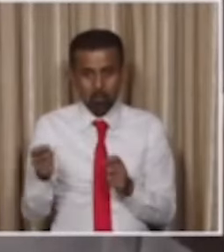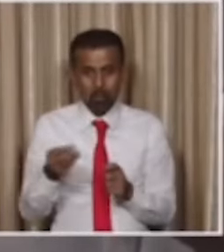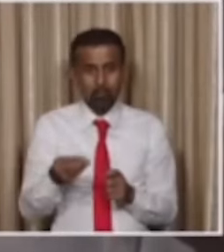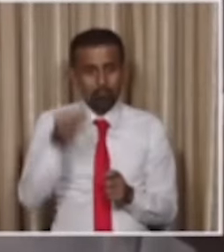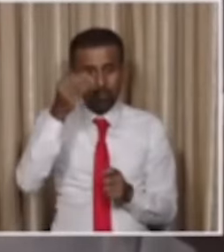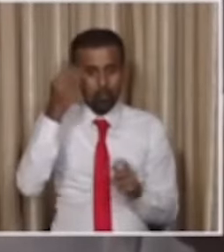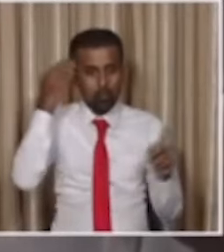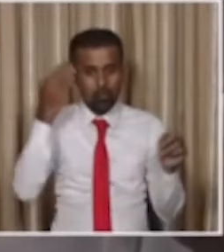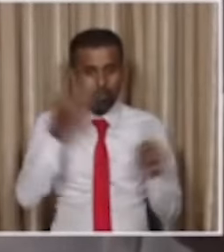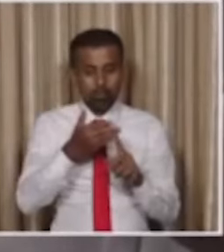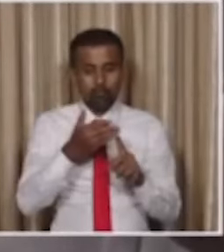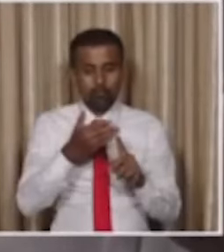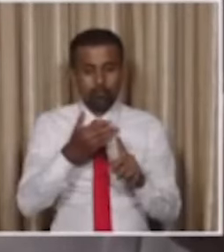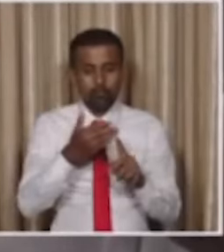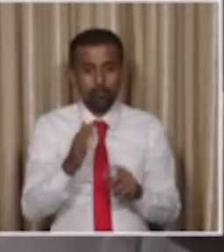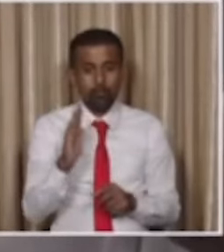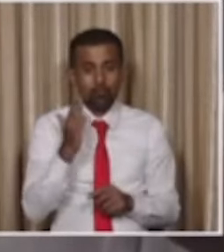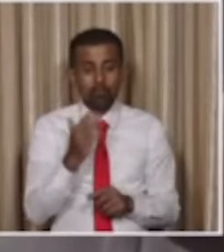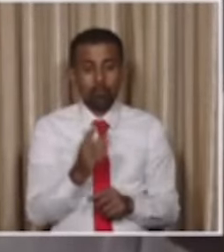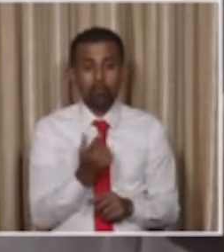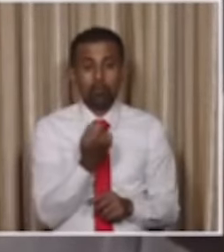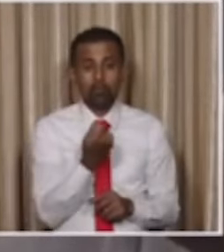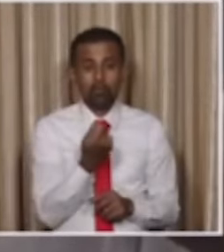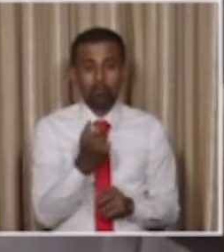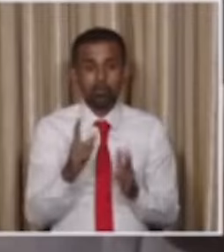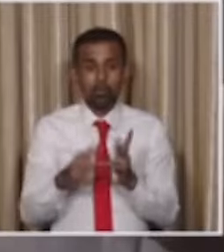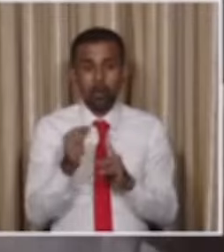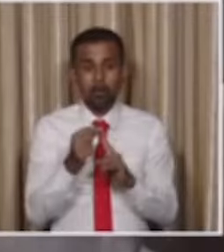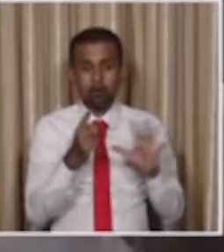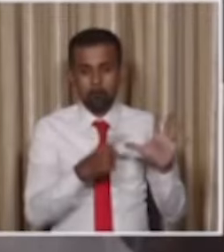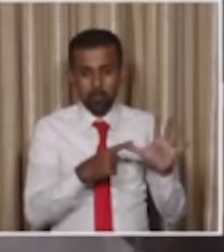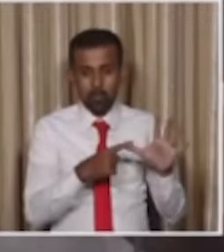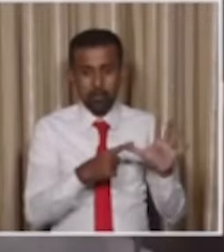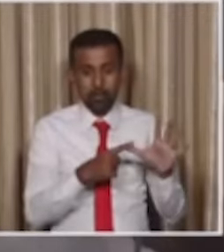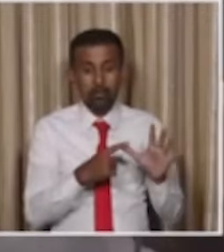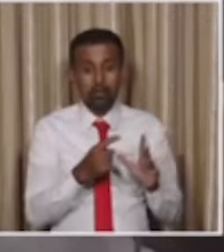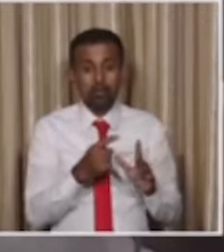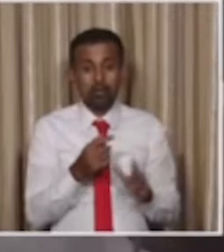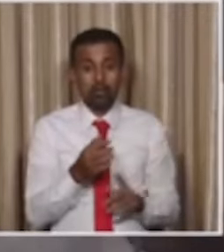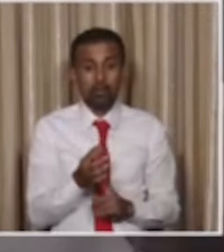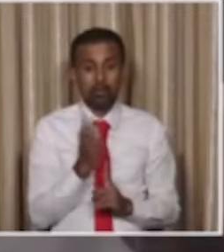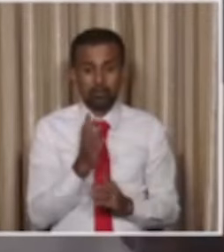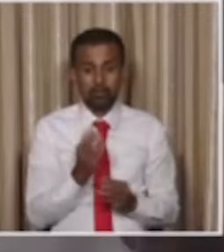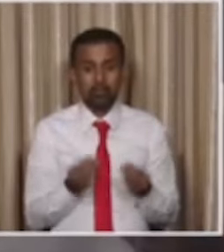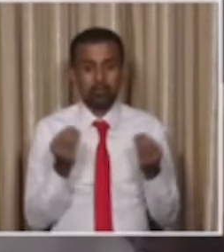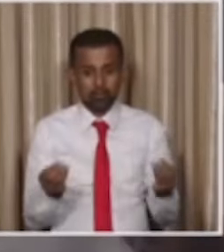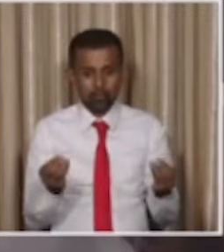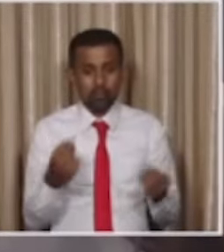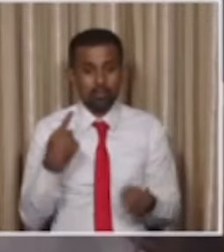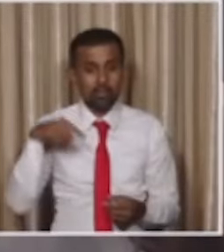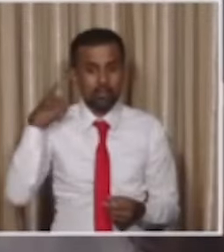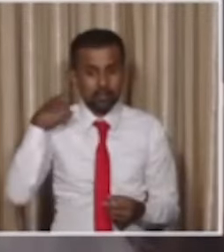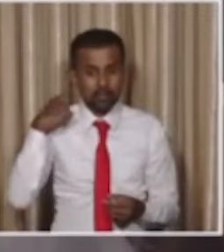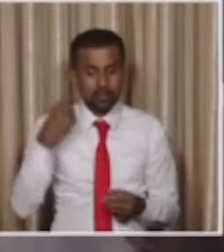සම්බන්ධව විශේෂයෙන්ම මුදල් කාරක සභාවේ සභාපතිතුමා විසින් ඉදිරිපත් කරන ලද ඊයේ දින